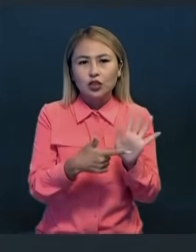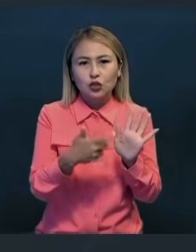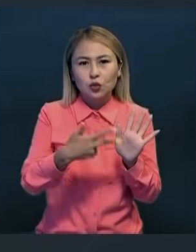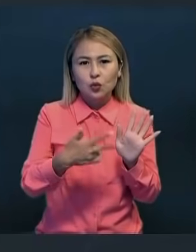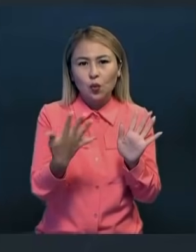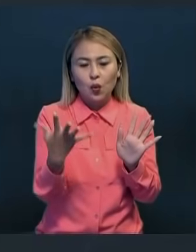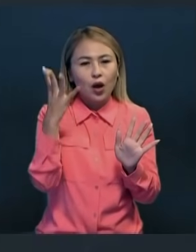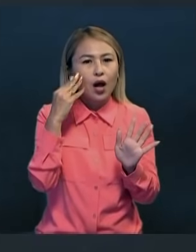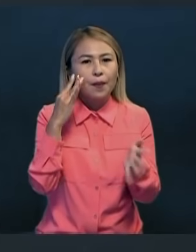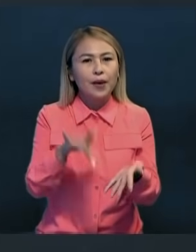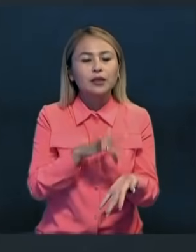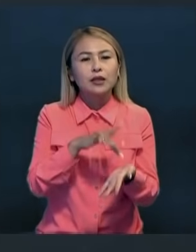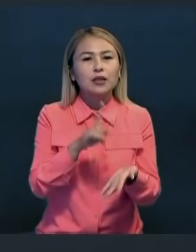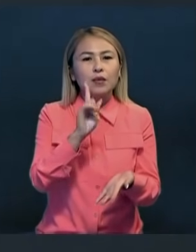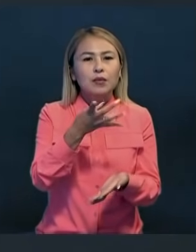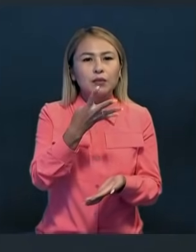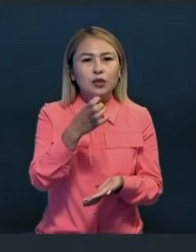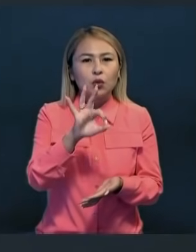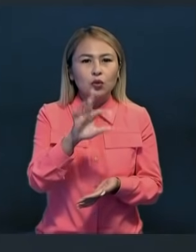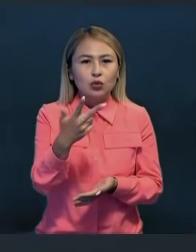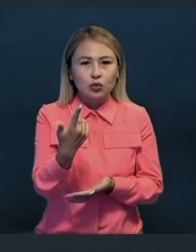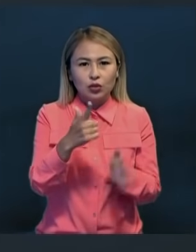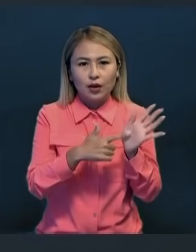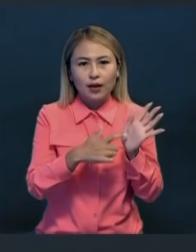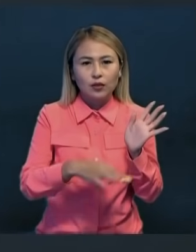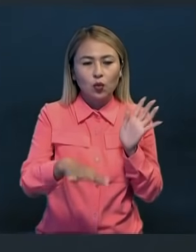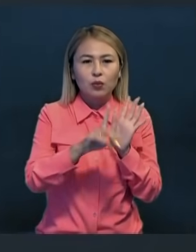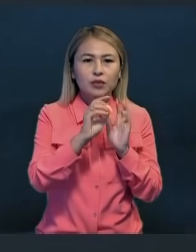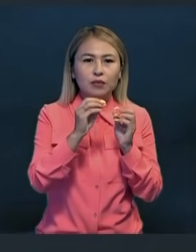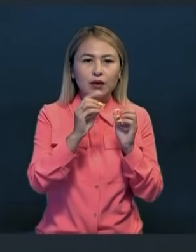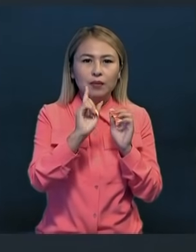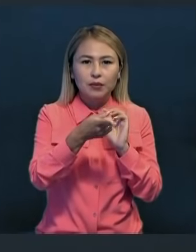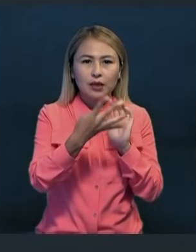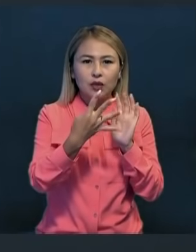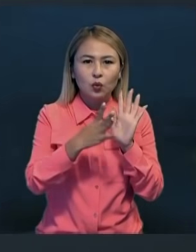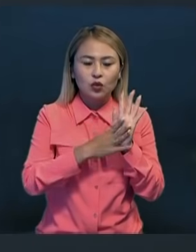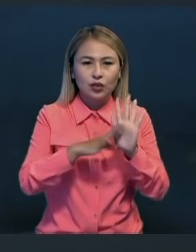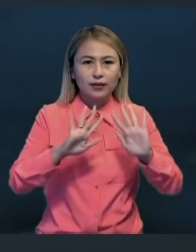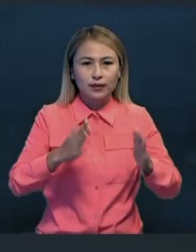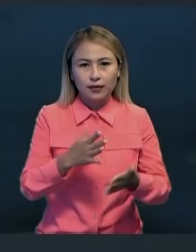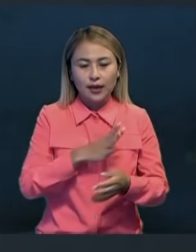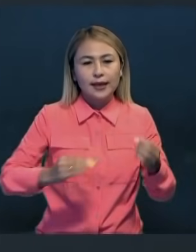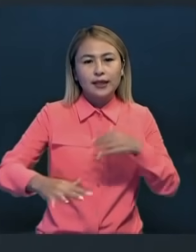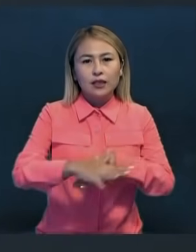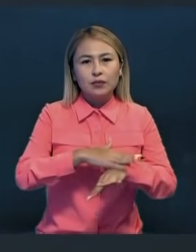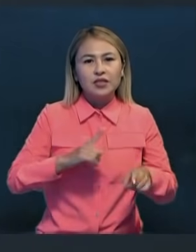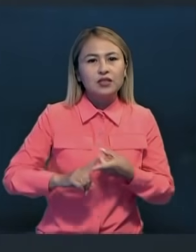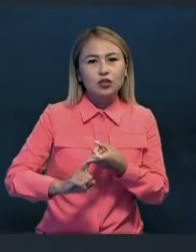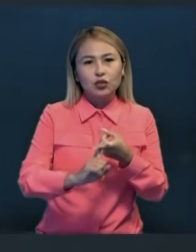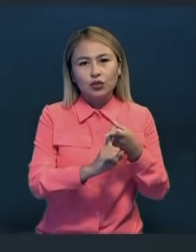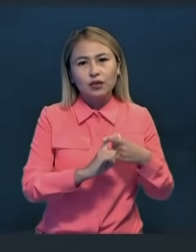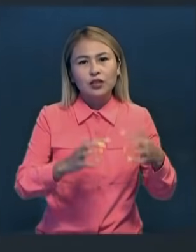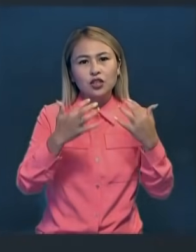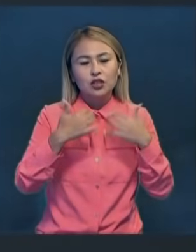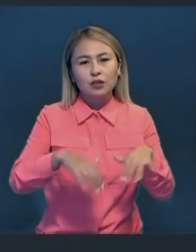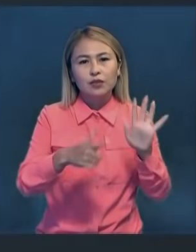қаласында 735, Алматы қаласында 1403, Қарағанды облысында 1049 жағдай тіркелді. Ал елімізде